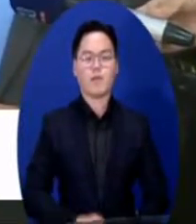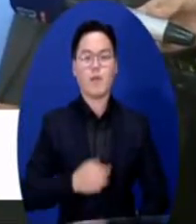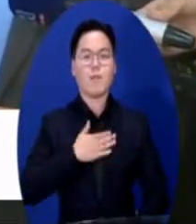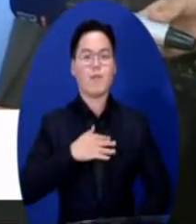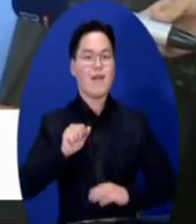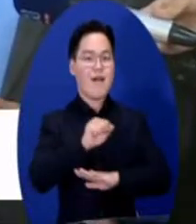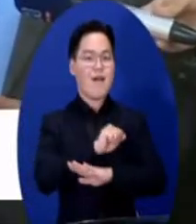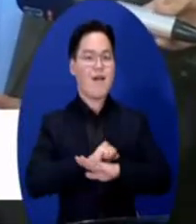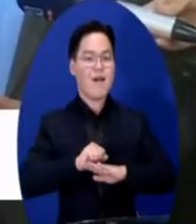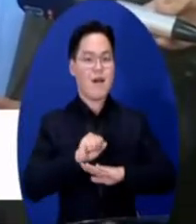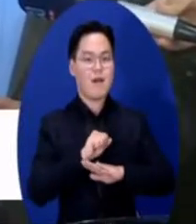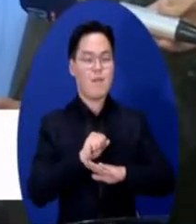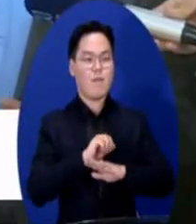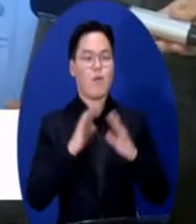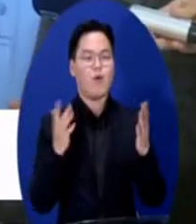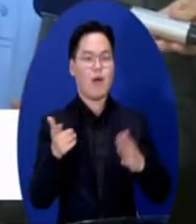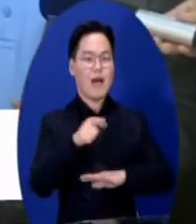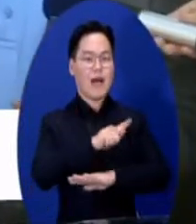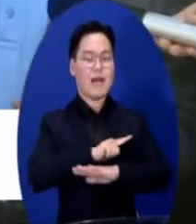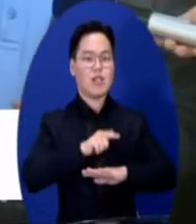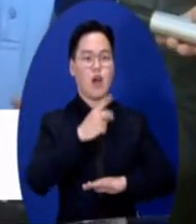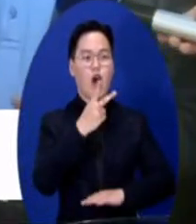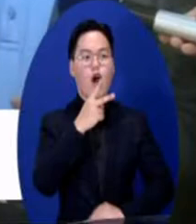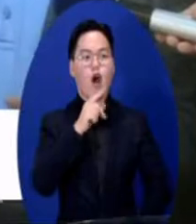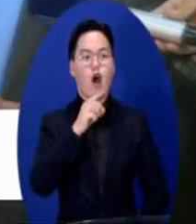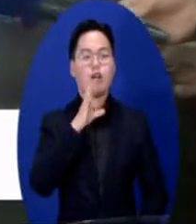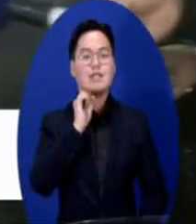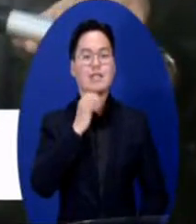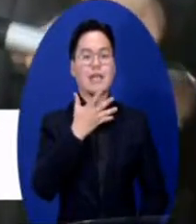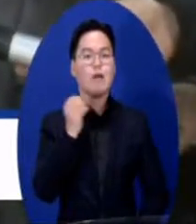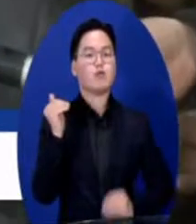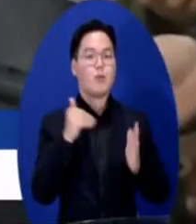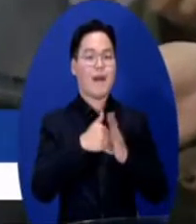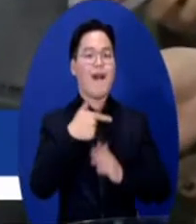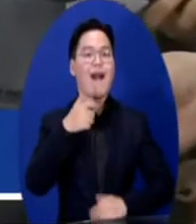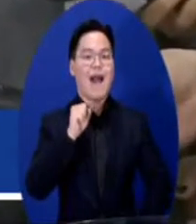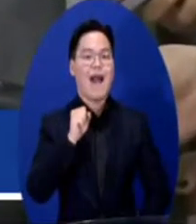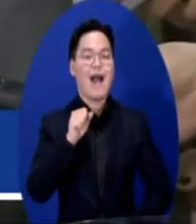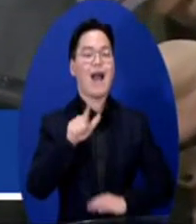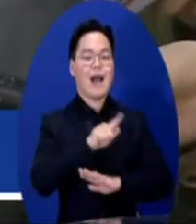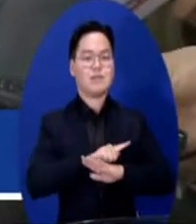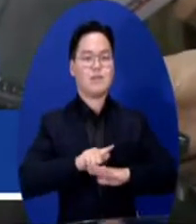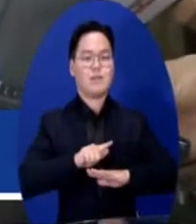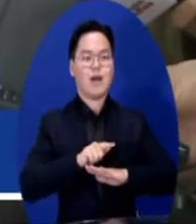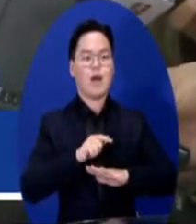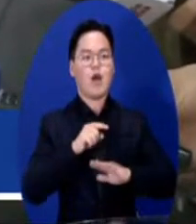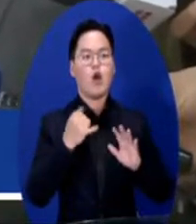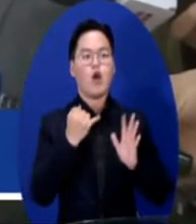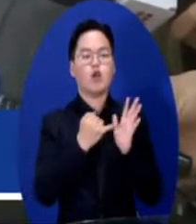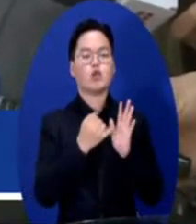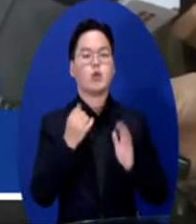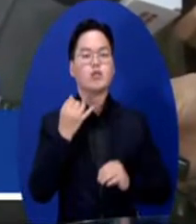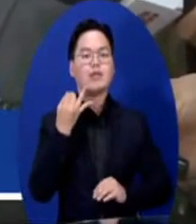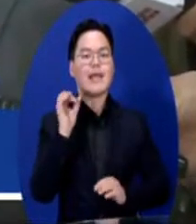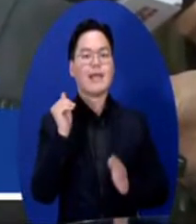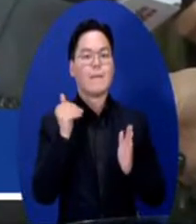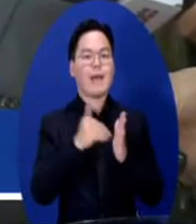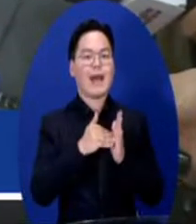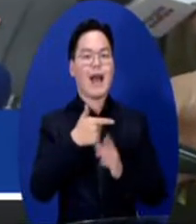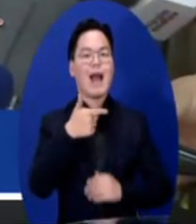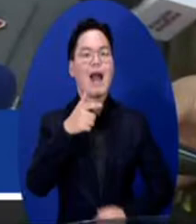Манай аймгийн одоо нийт нутгийн бэлчээрийн 2 сая 500 мянган гаруй талбай юм л да. Тэрнээс нь 670 мянган